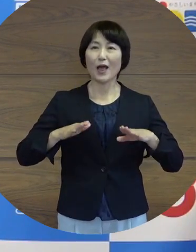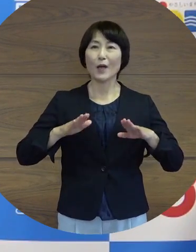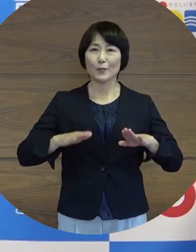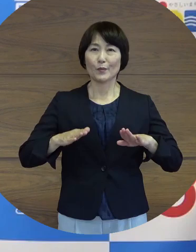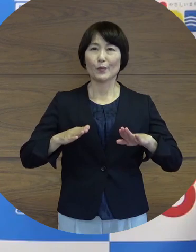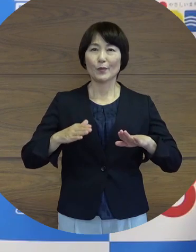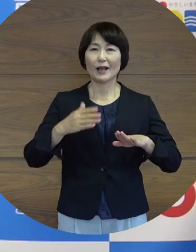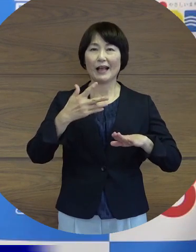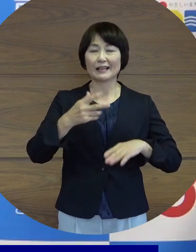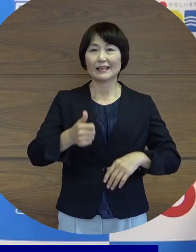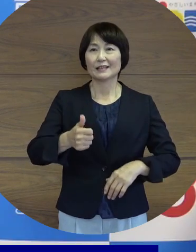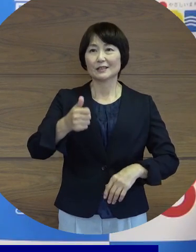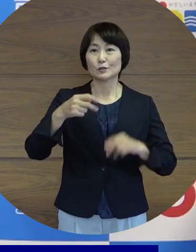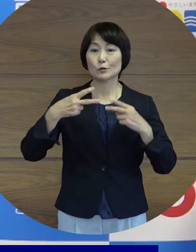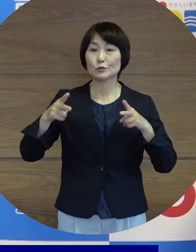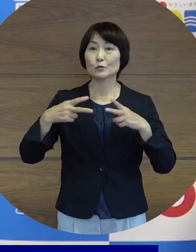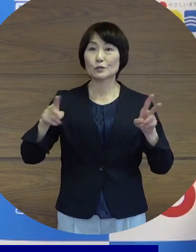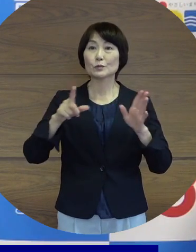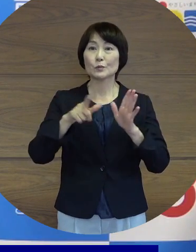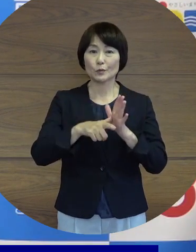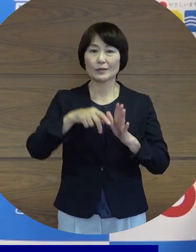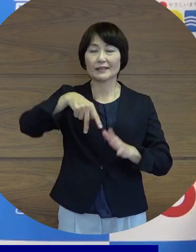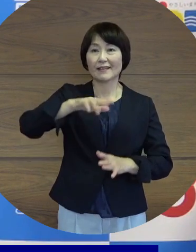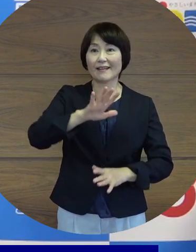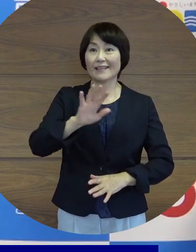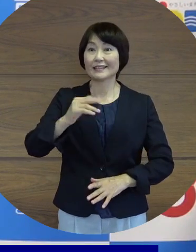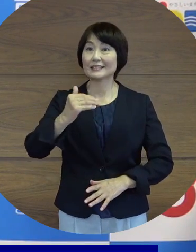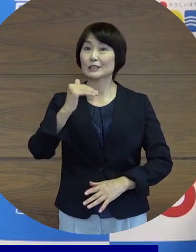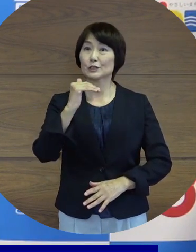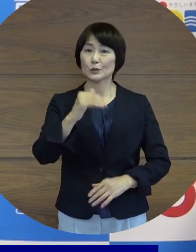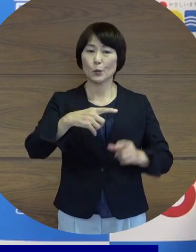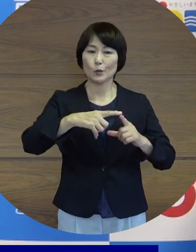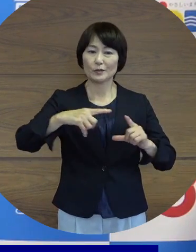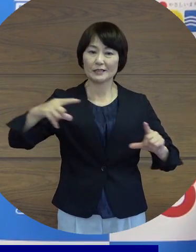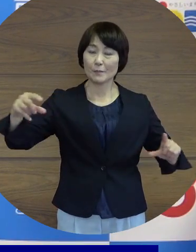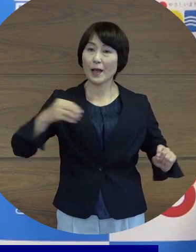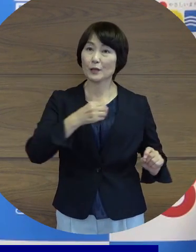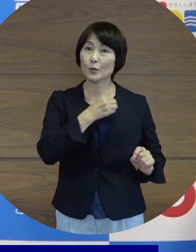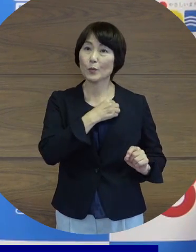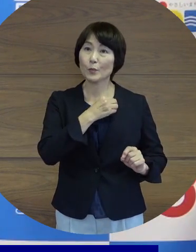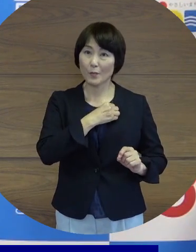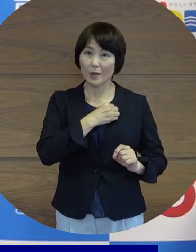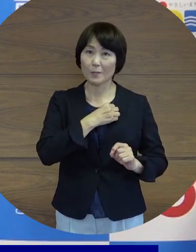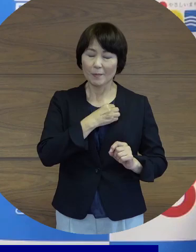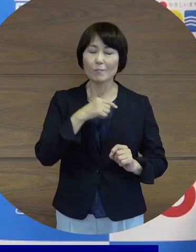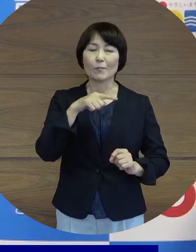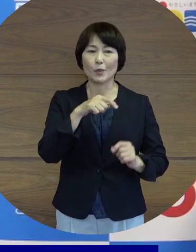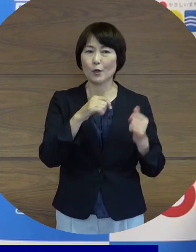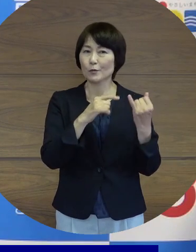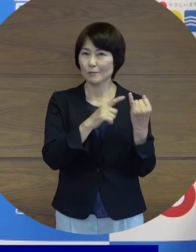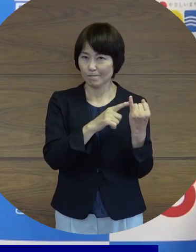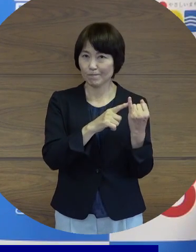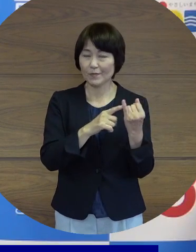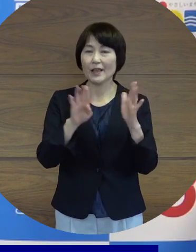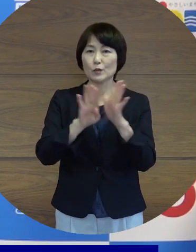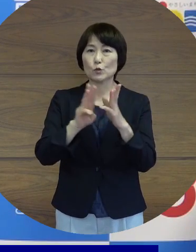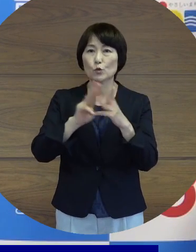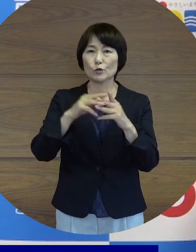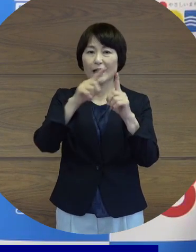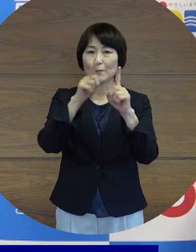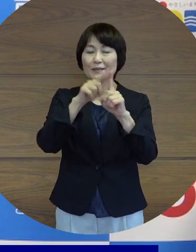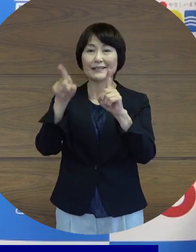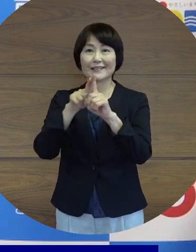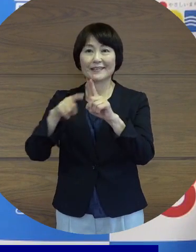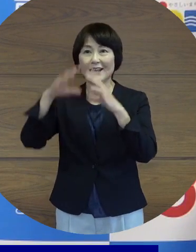では、なでしこジャパン、に所属している、戸田 PR 大使の長谷川由衣さん